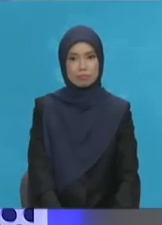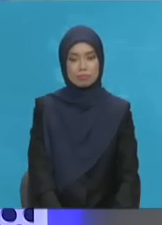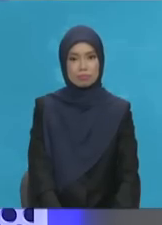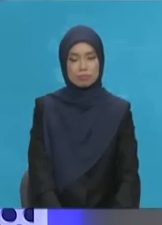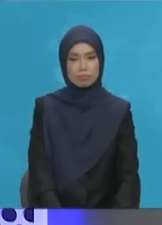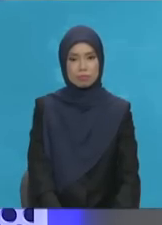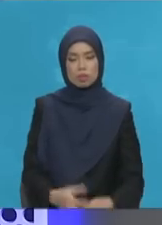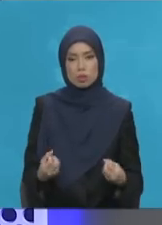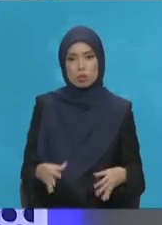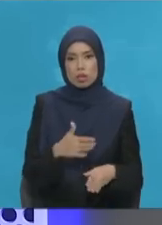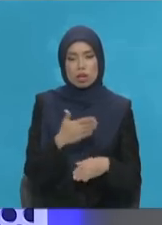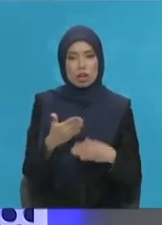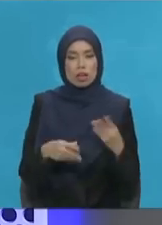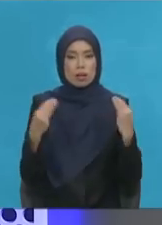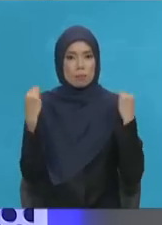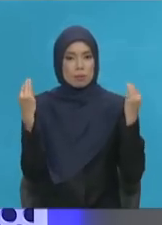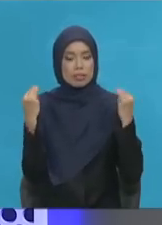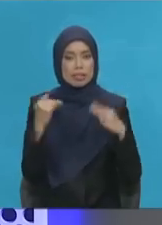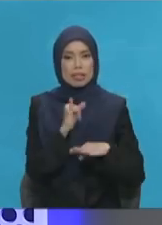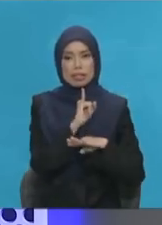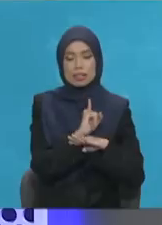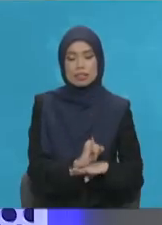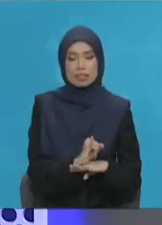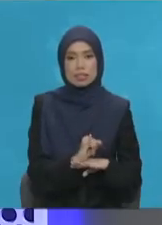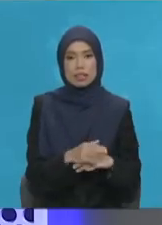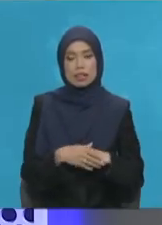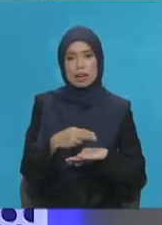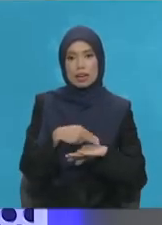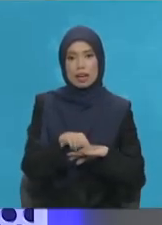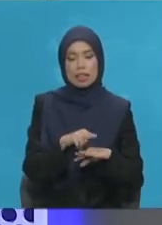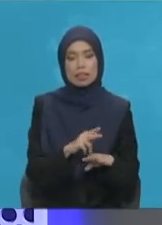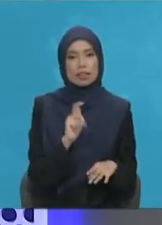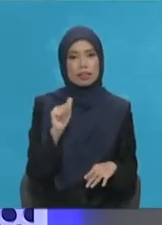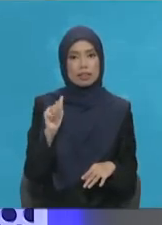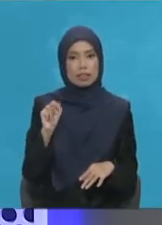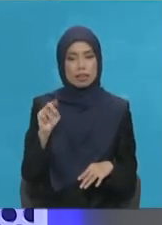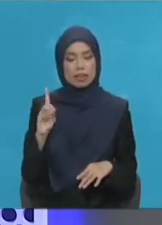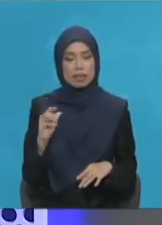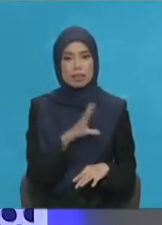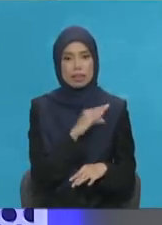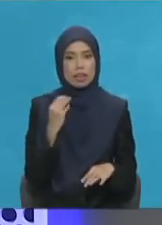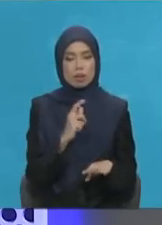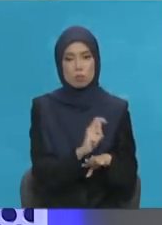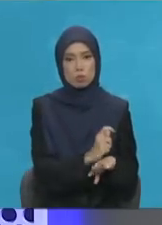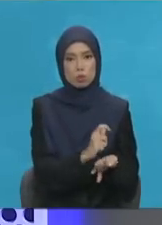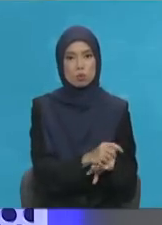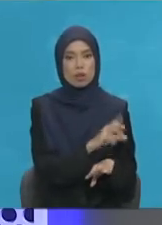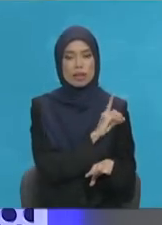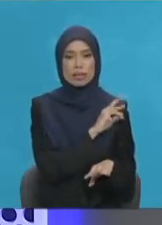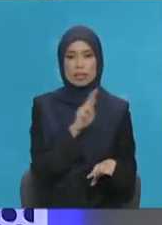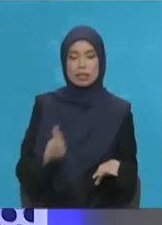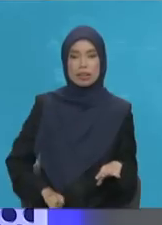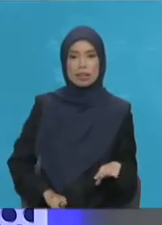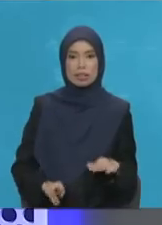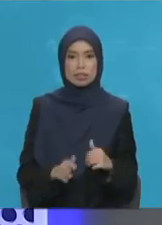setelah majelis istiadat menghantar tanda di raja dan pertunangan di Raja sempurna dilaksanakan di istana Nurul